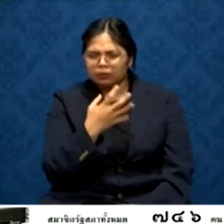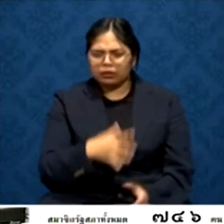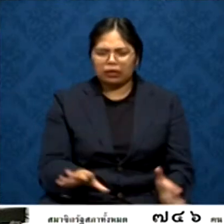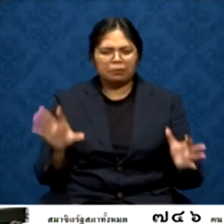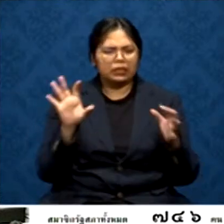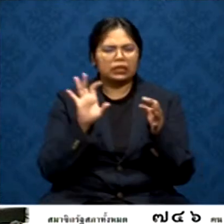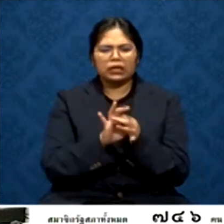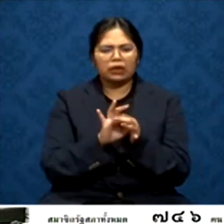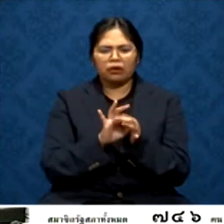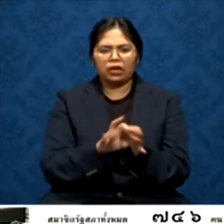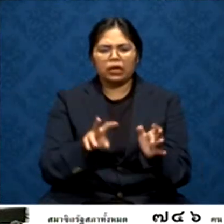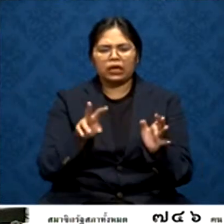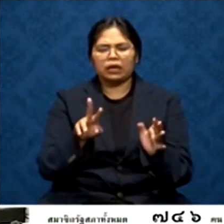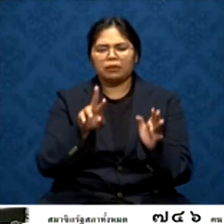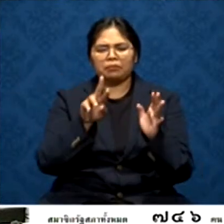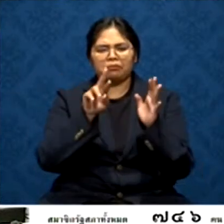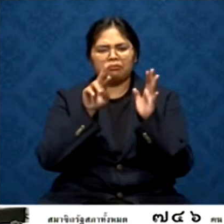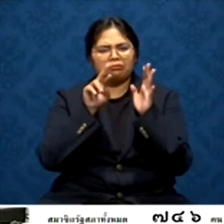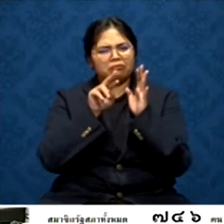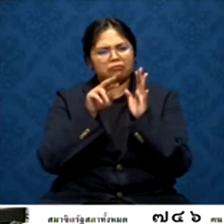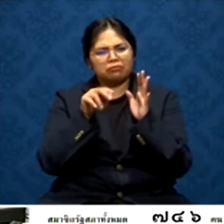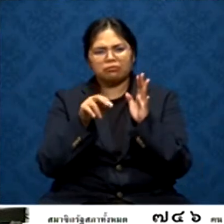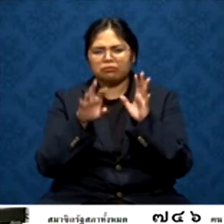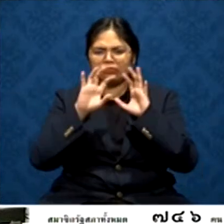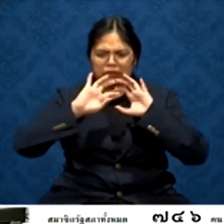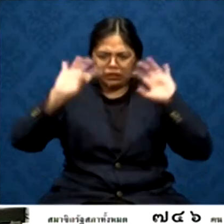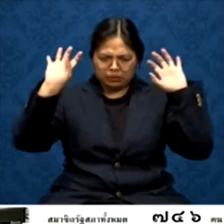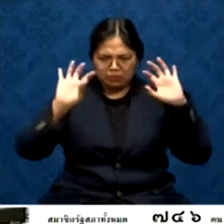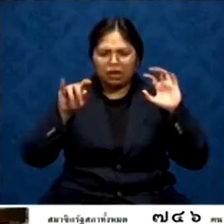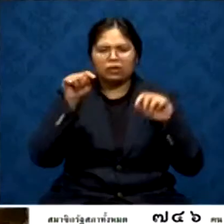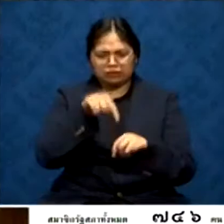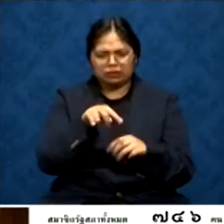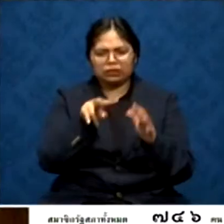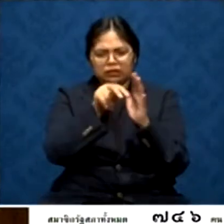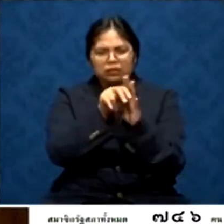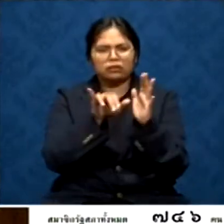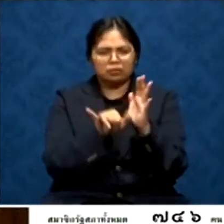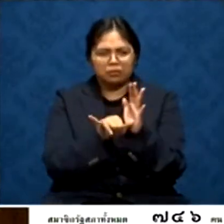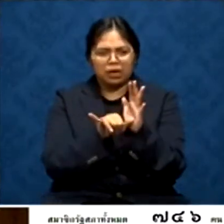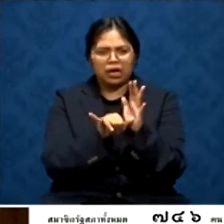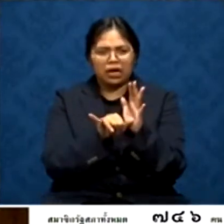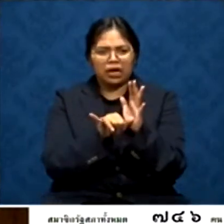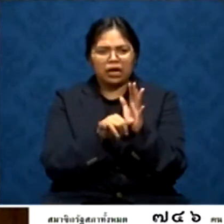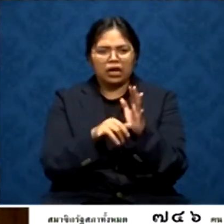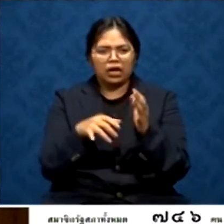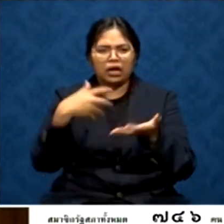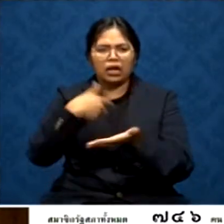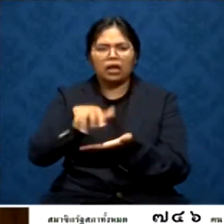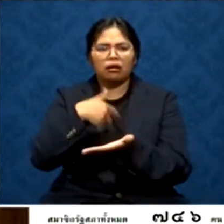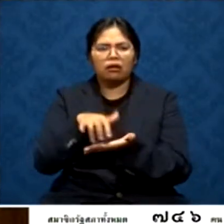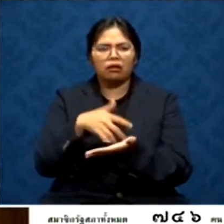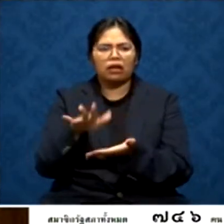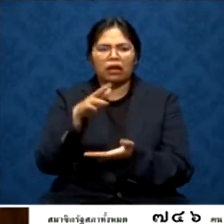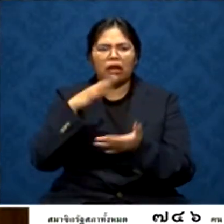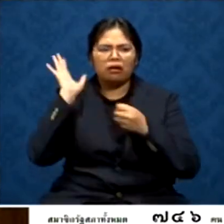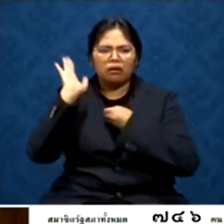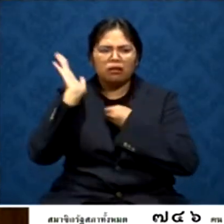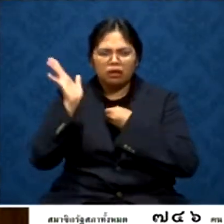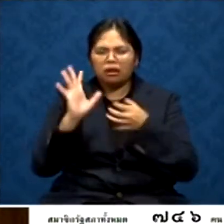ดนี้ครับแล้วมันเกี่ยวอะไรกับนโยบายที่ท่านนายกและรัฐบาลชุดนี้แถลงอยู่ครับช่วยตอบ